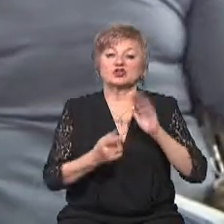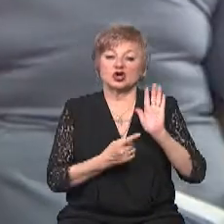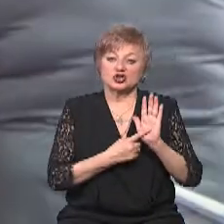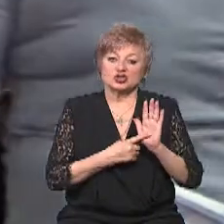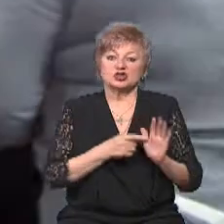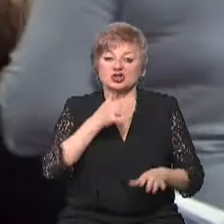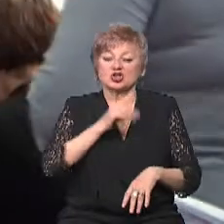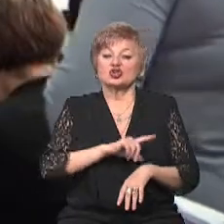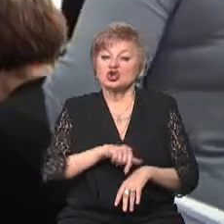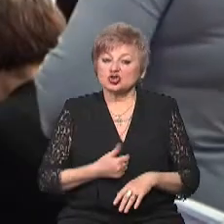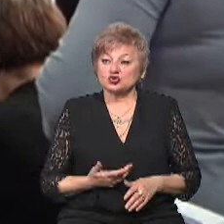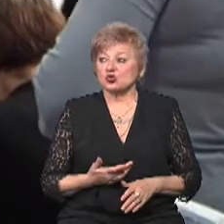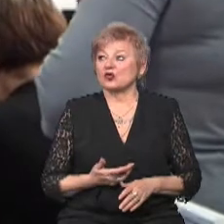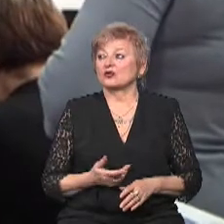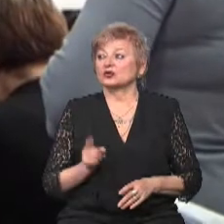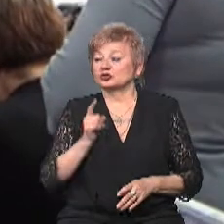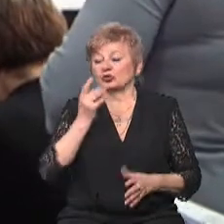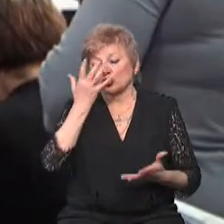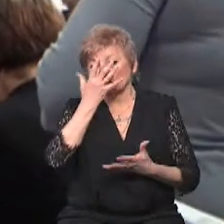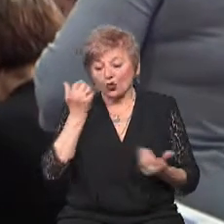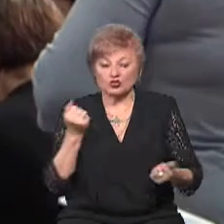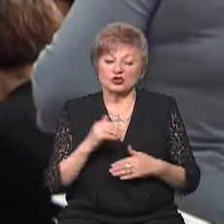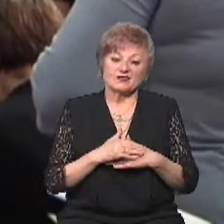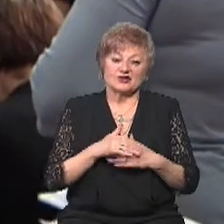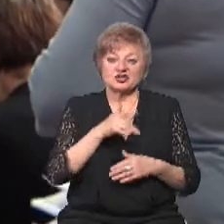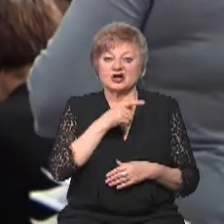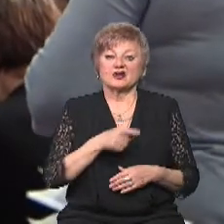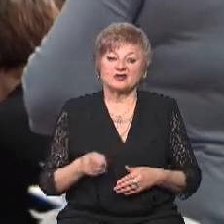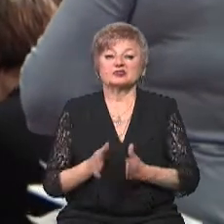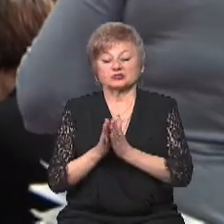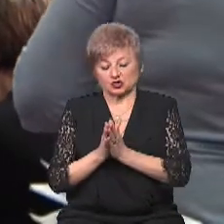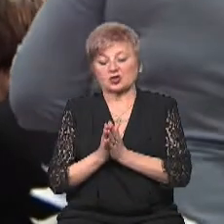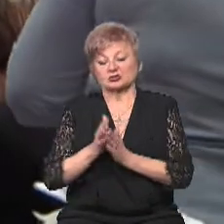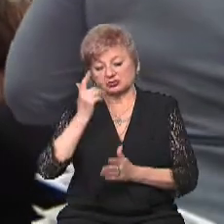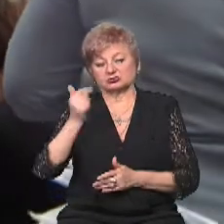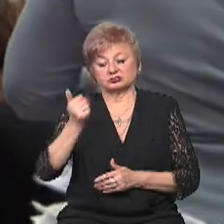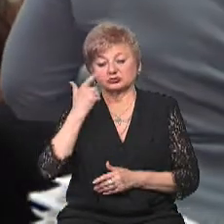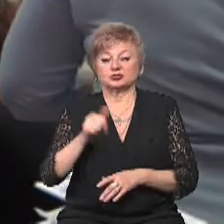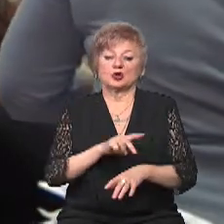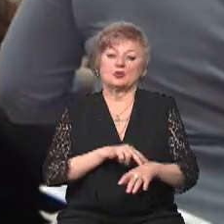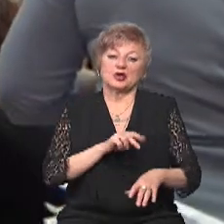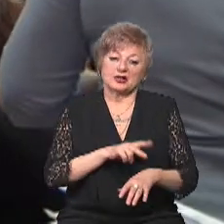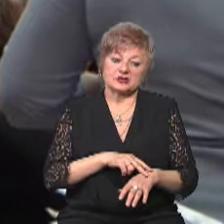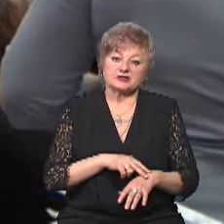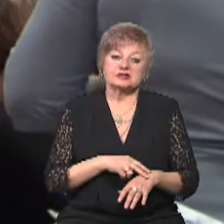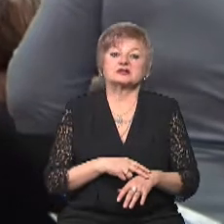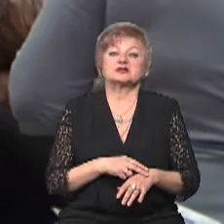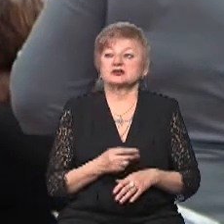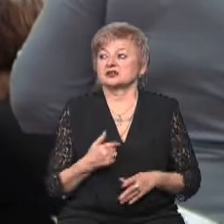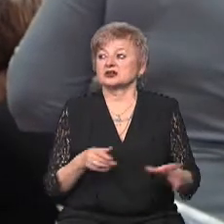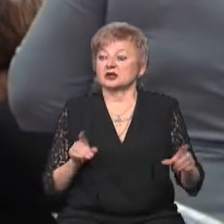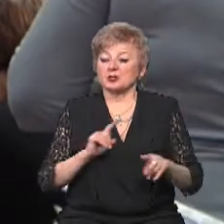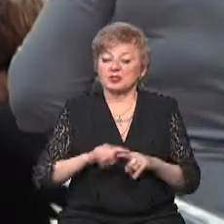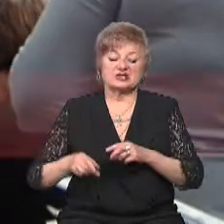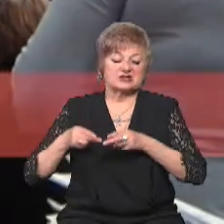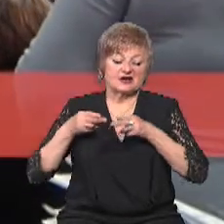на звернення громадян, які надходять у нічний або у вечірній час. Тому, будь ласка, звертайтеся до працівників Національної поліції, які можуть оперативно виїхати